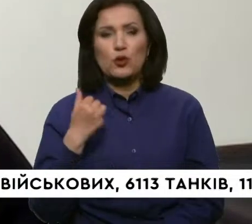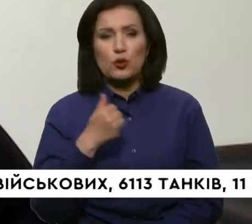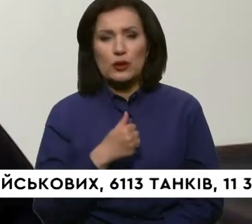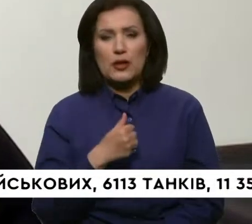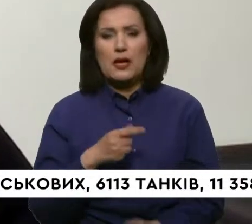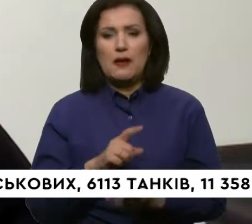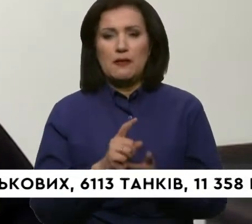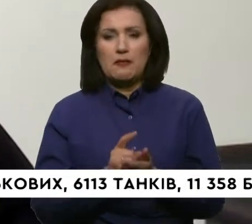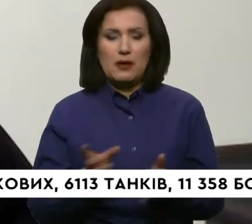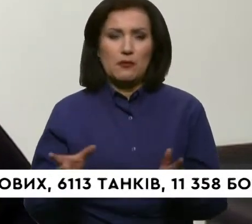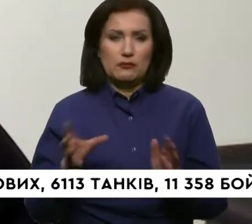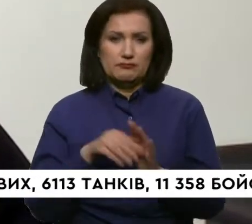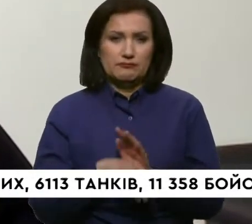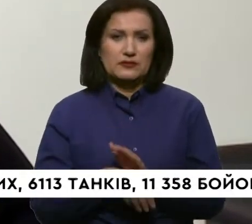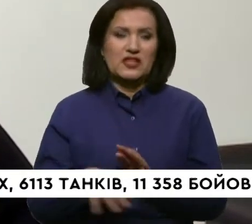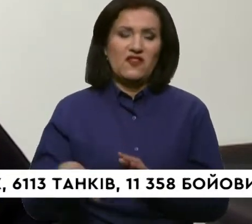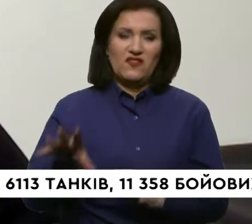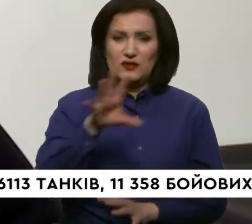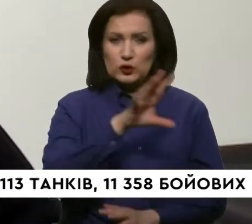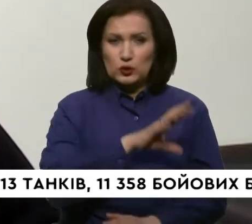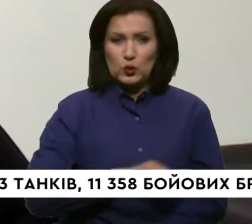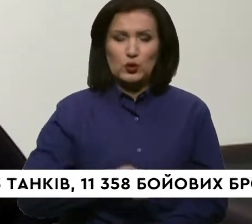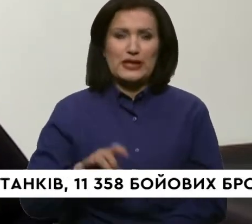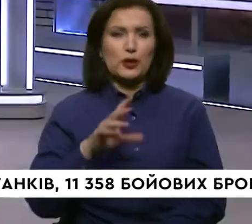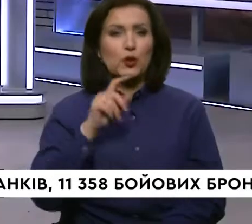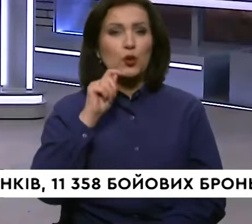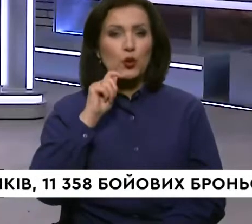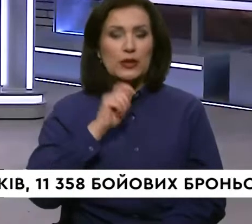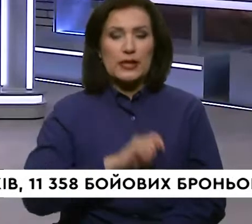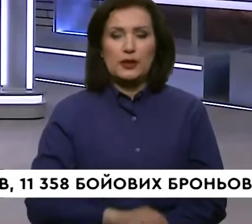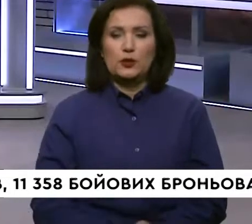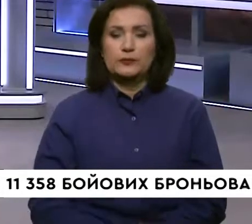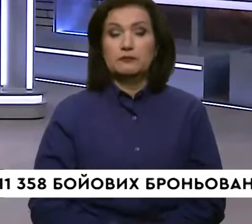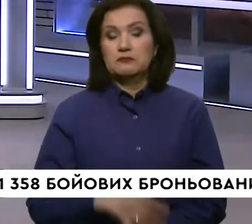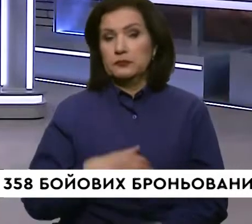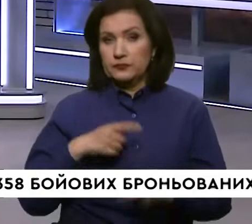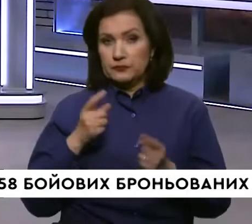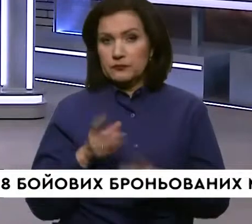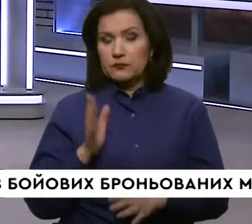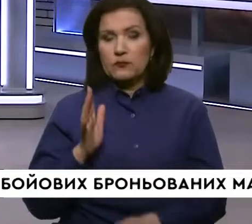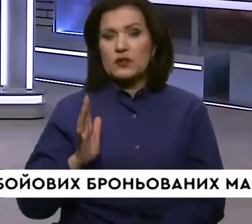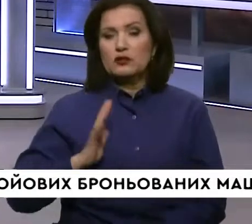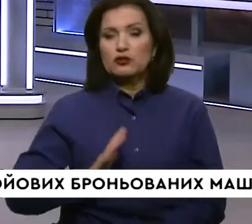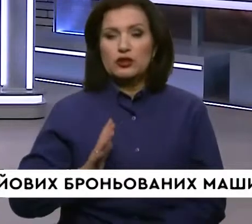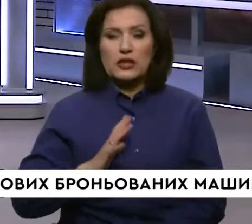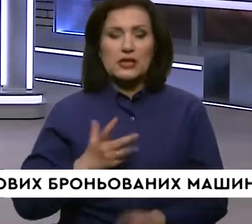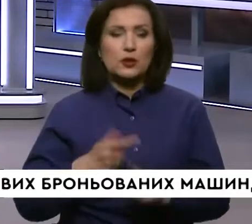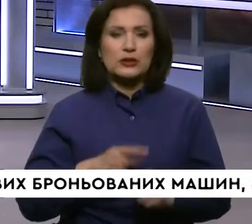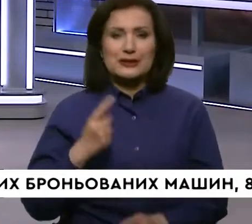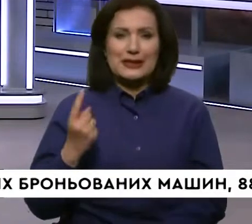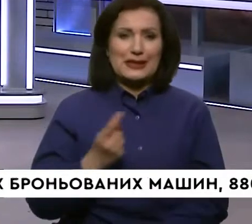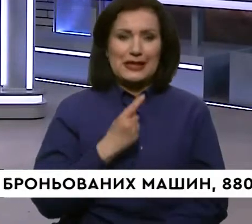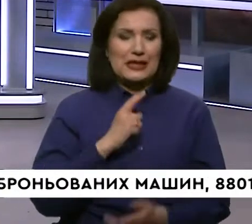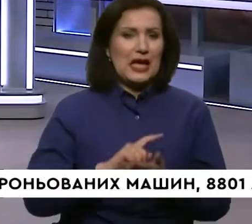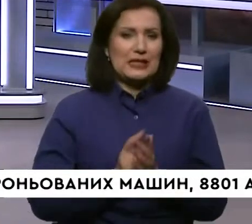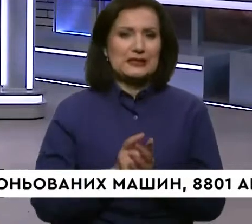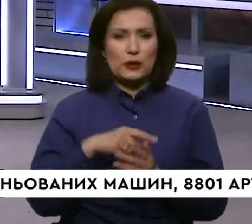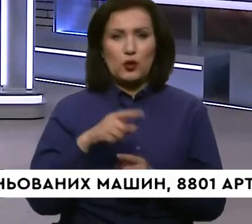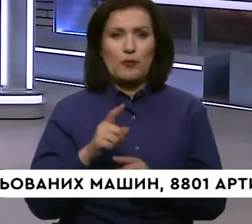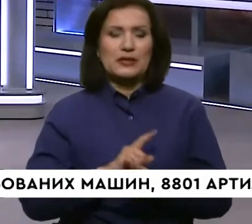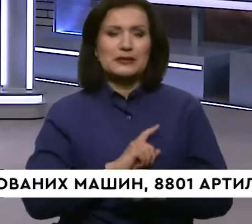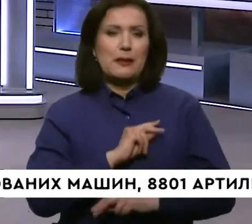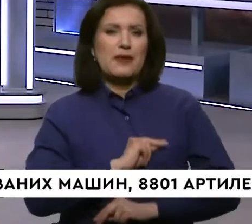2024 року ми маємо покрити таким чином всю територію України. Пане Леоніде, ну ми дійсно будемо чекати, коли цей єдиний екстрений